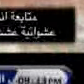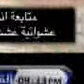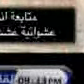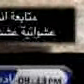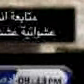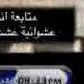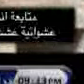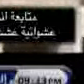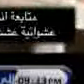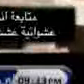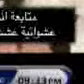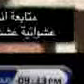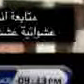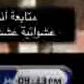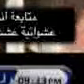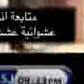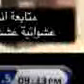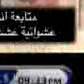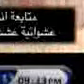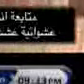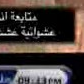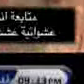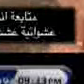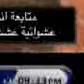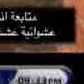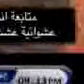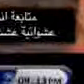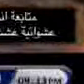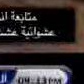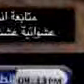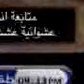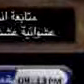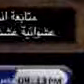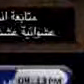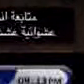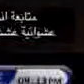بلدا خاليا تماما من العشوائيات.